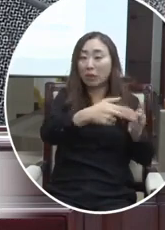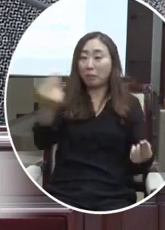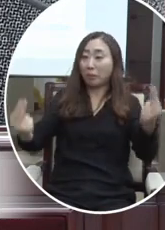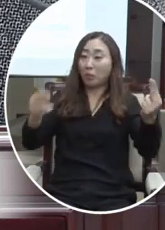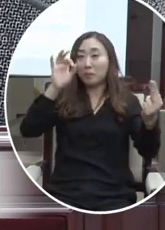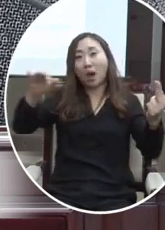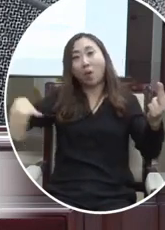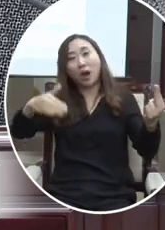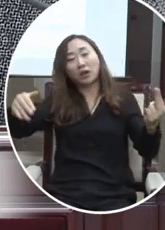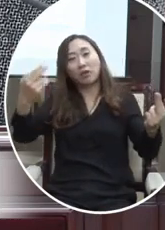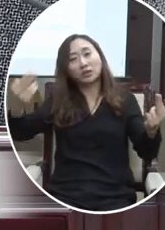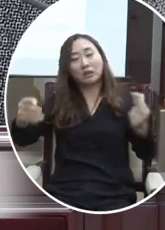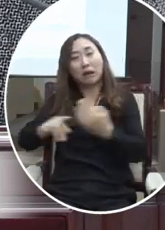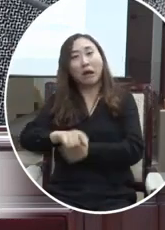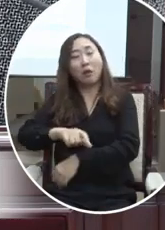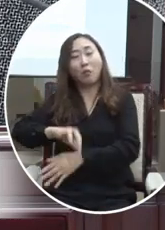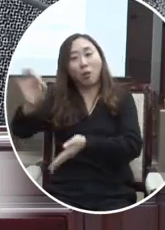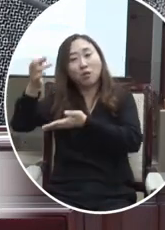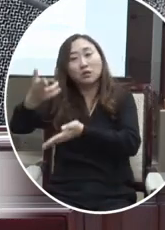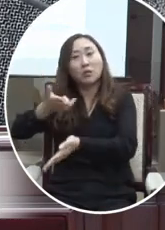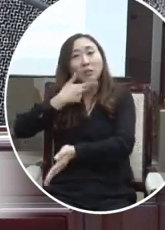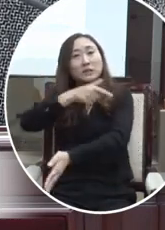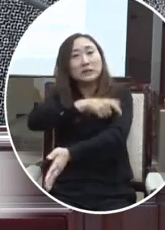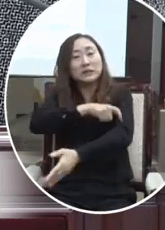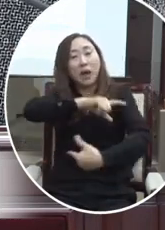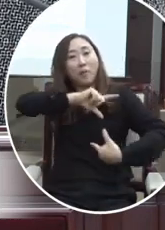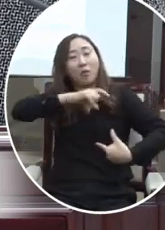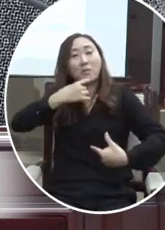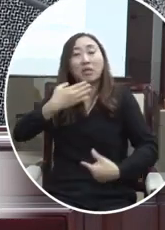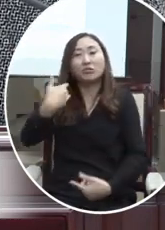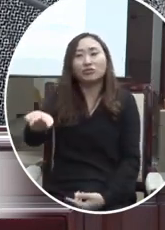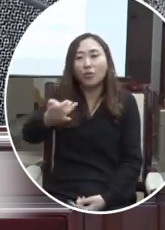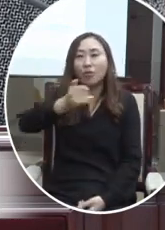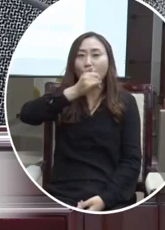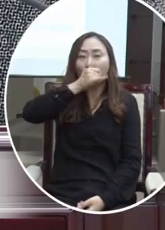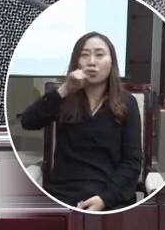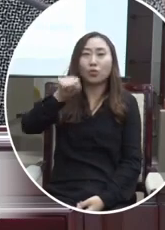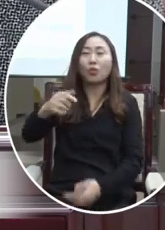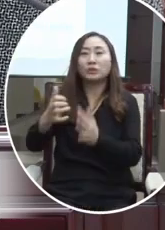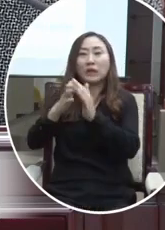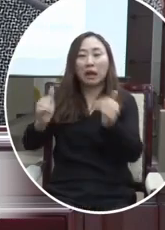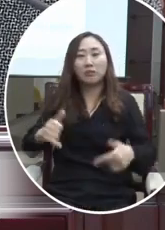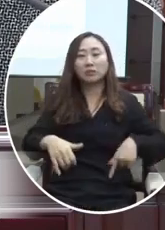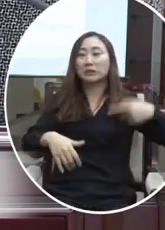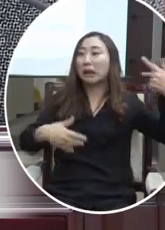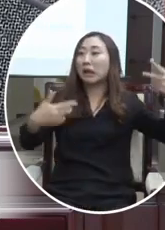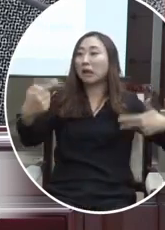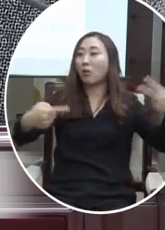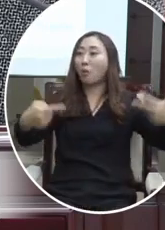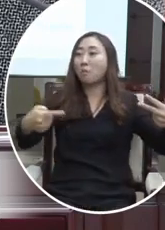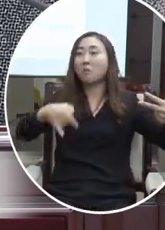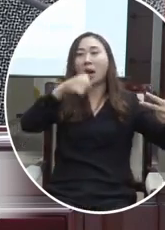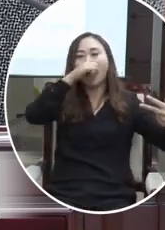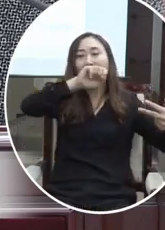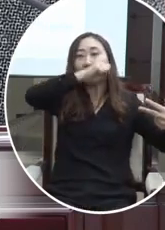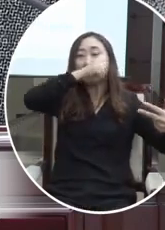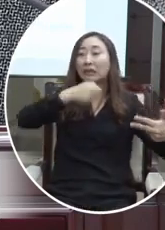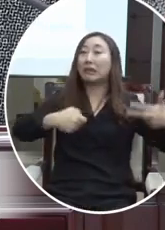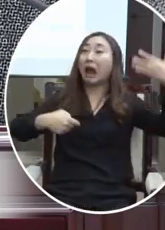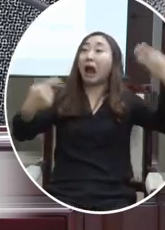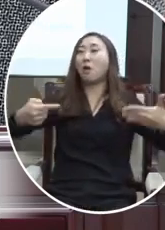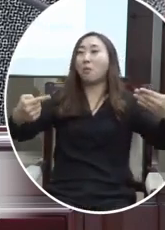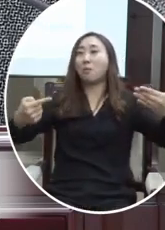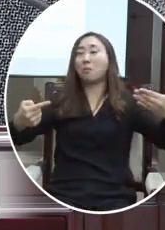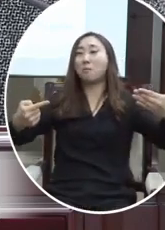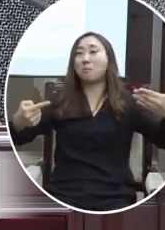해보면 노원환경재단은 무보수 비상임직인 명예직 이사장이 있고 인원은 약 7배, 예산은 약 9배의